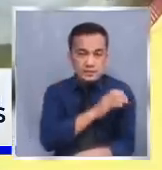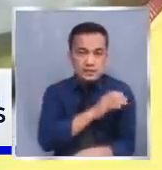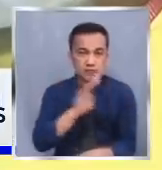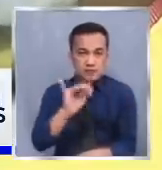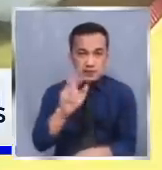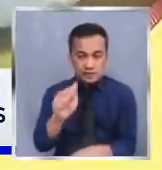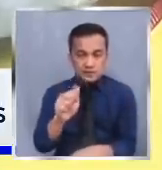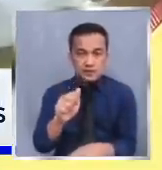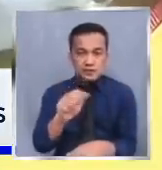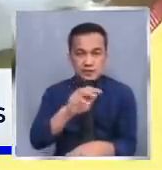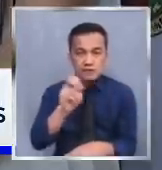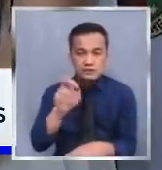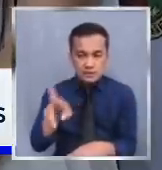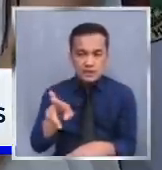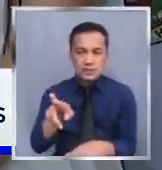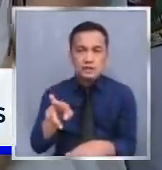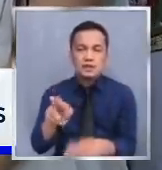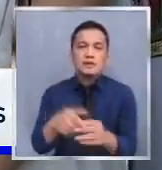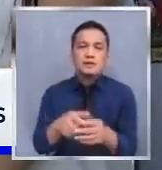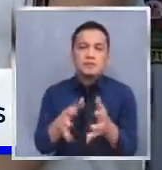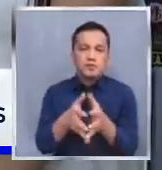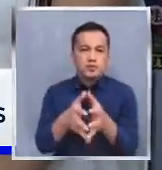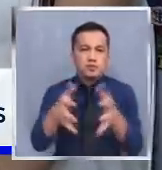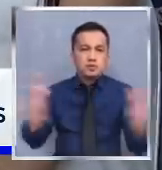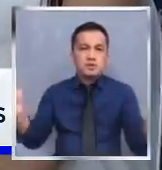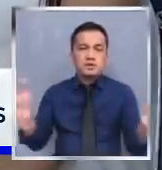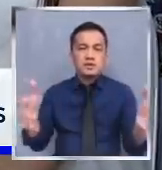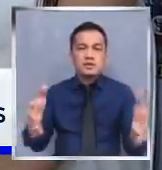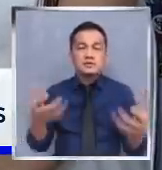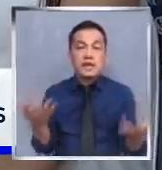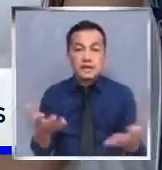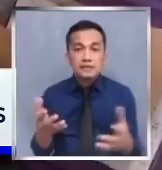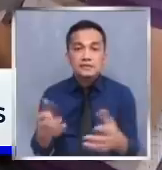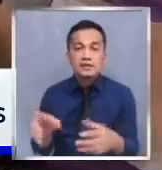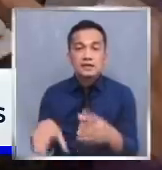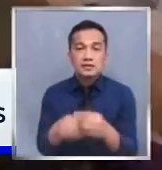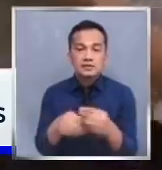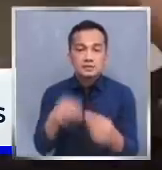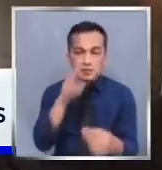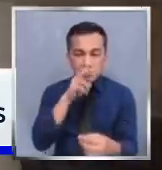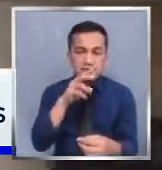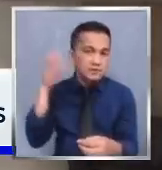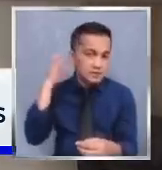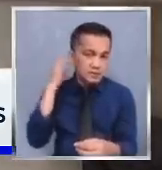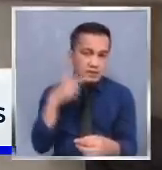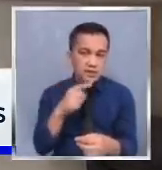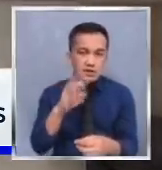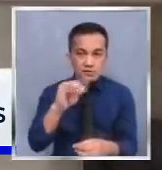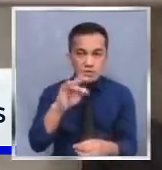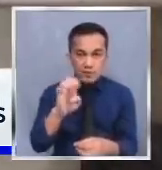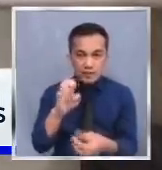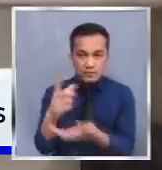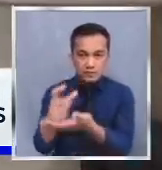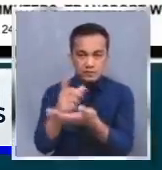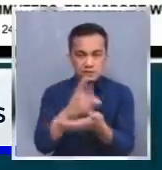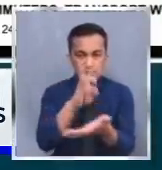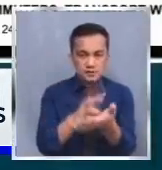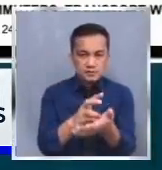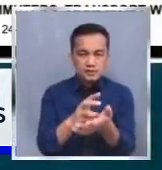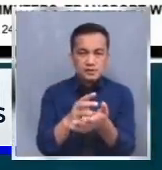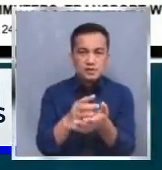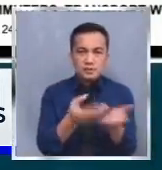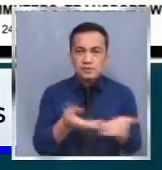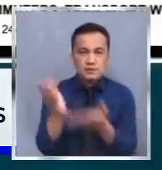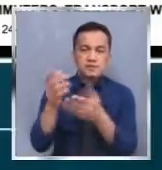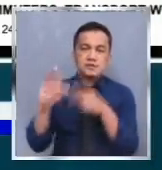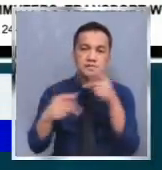sa Visayas at Mindanao. Isusunod na rin ang mga mobile vaccination sites para ilapit pa sa mga tao ang mga bakuna. Magkakaroon